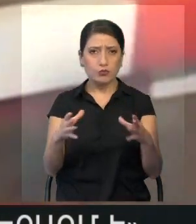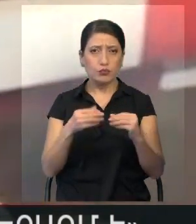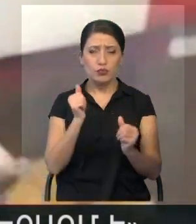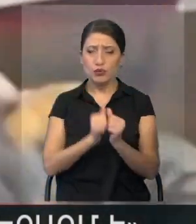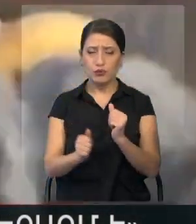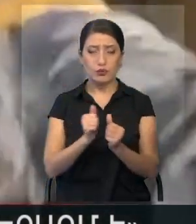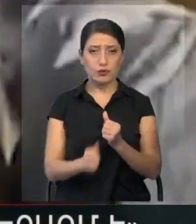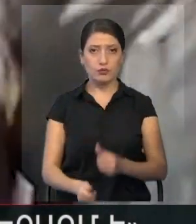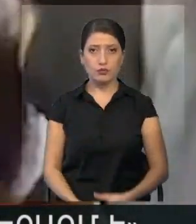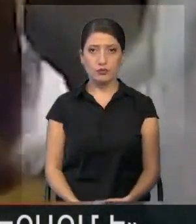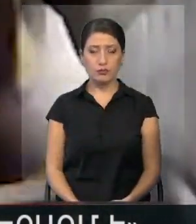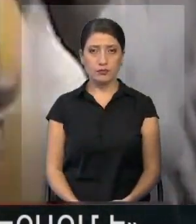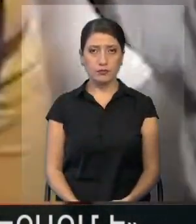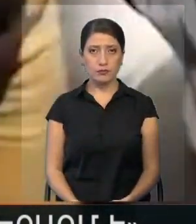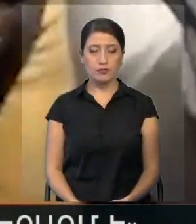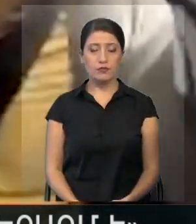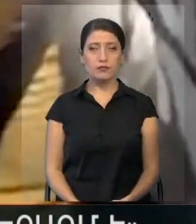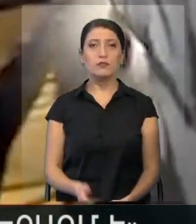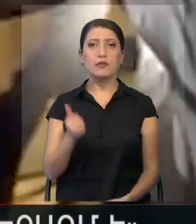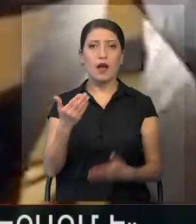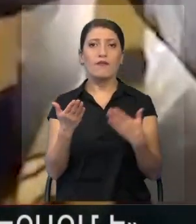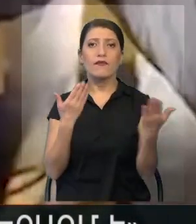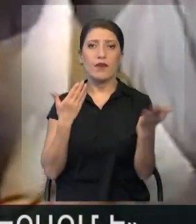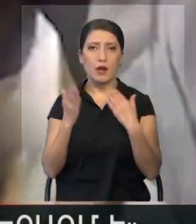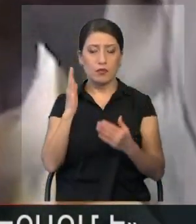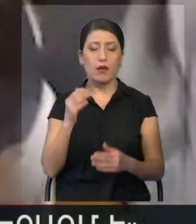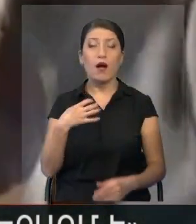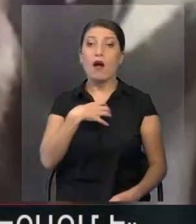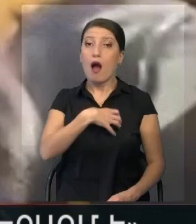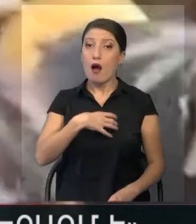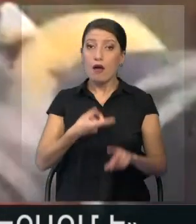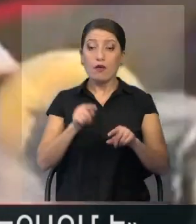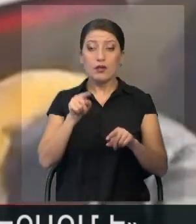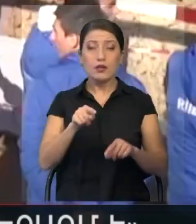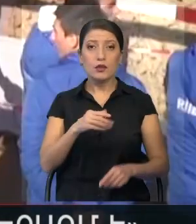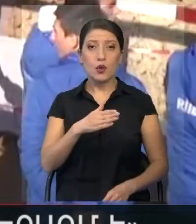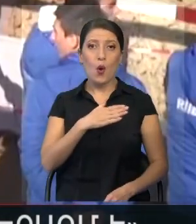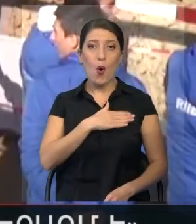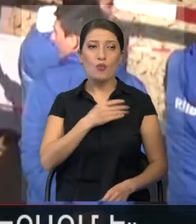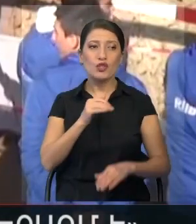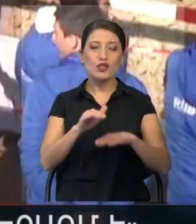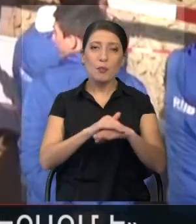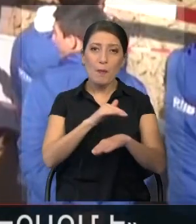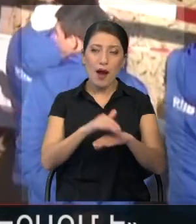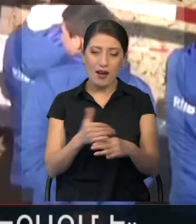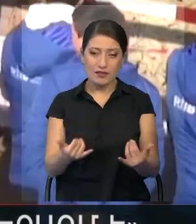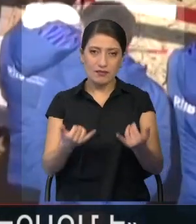Մենք ձեզ միշտ լավ ենք վերաբերվել ու լավ ենք վերաբերվելու։ Կարևորն այն է, որ ձեր հոգում մի քիչ բարություն լինի մեր